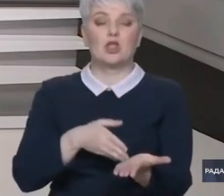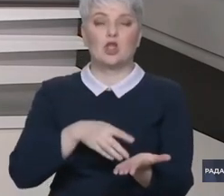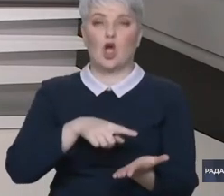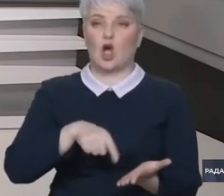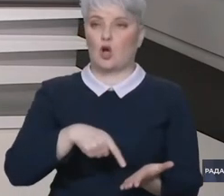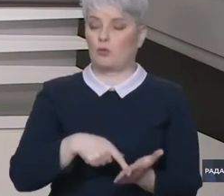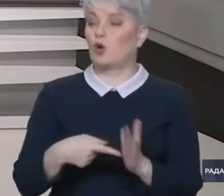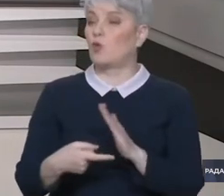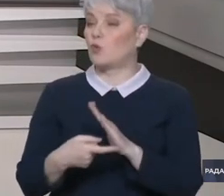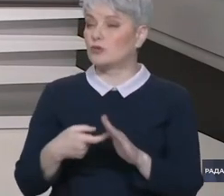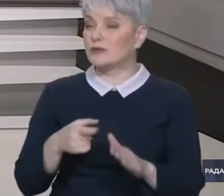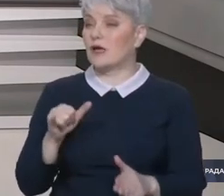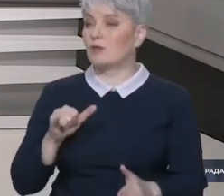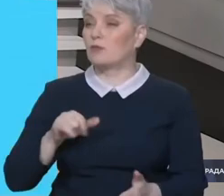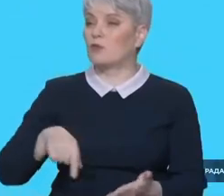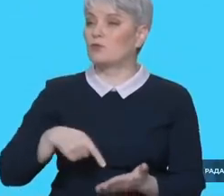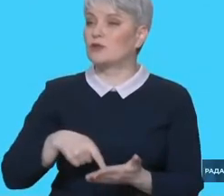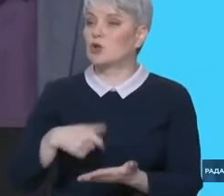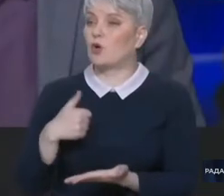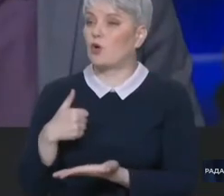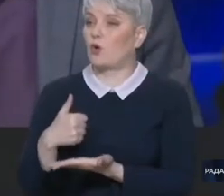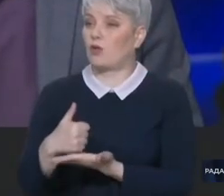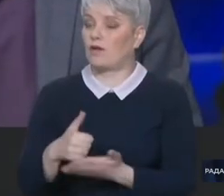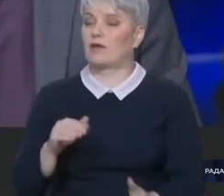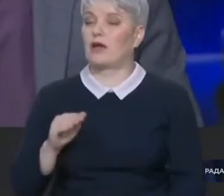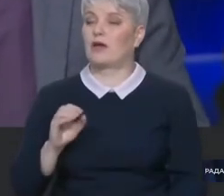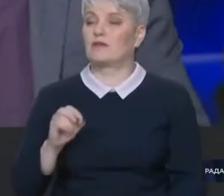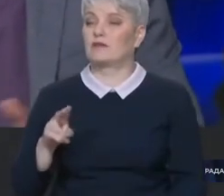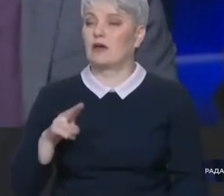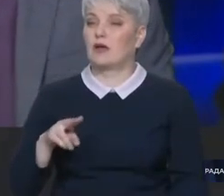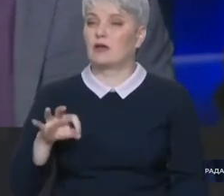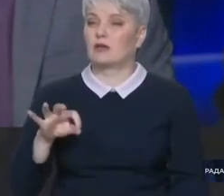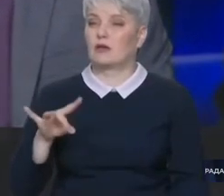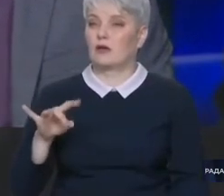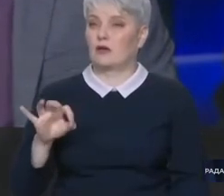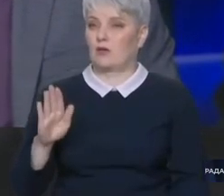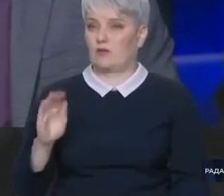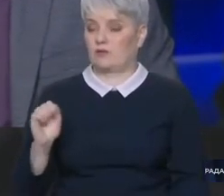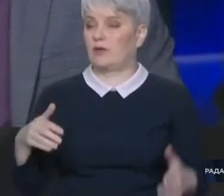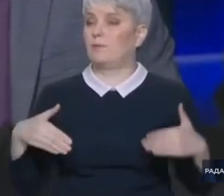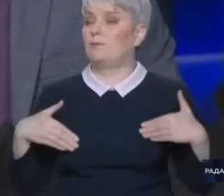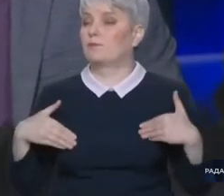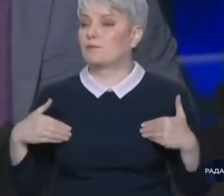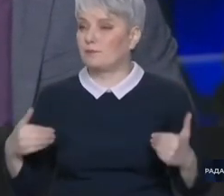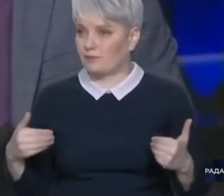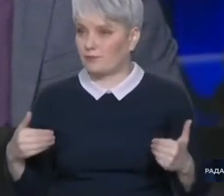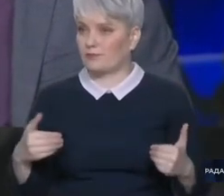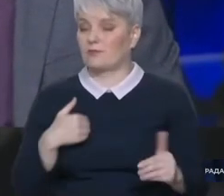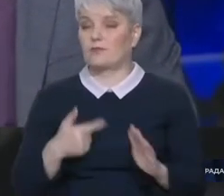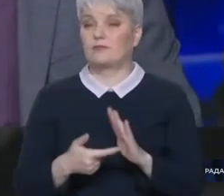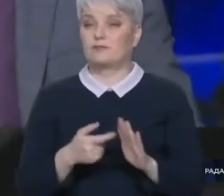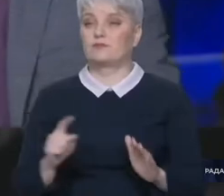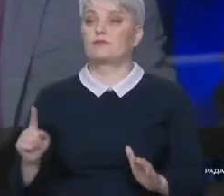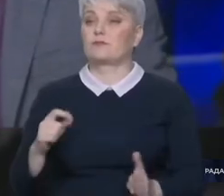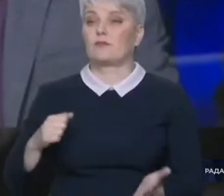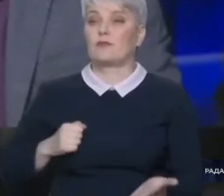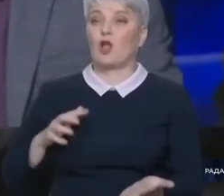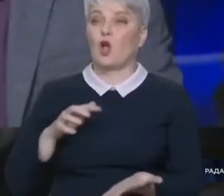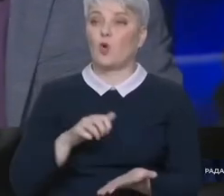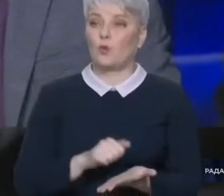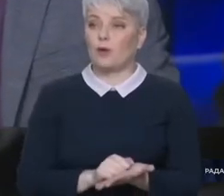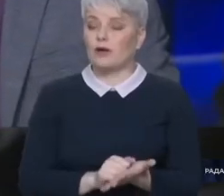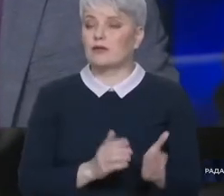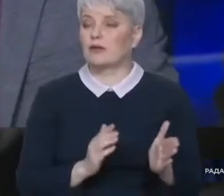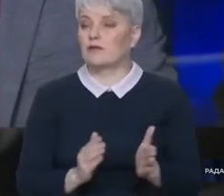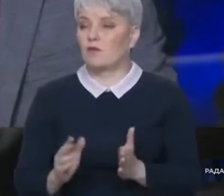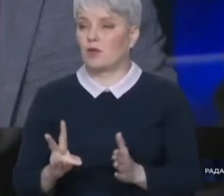Івана Федорова. Іване, вітаю, дякую, що з нами. Хочемо від вас почути, що ж там окупанти знову творять на цих територіях. Будь